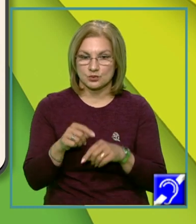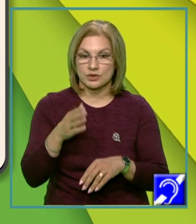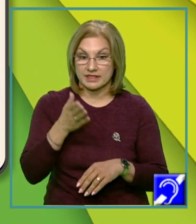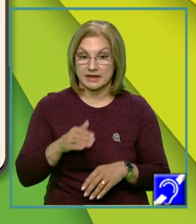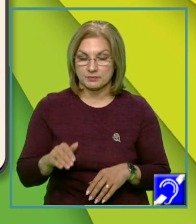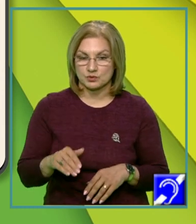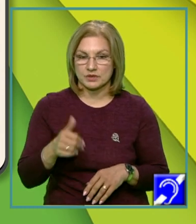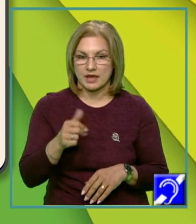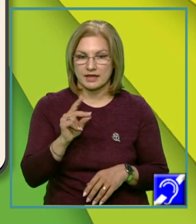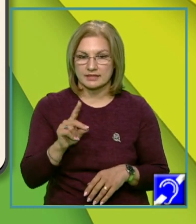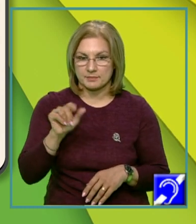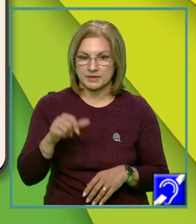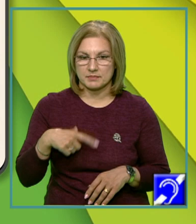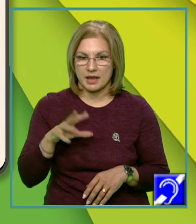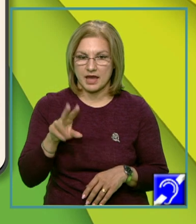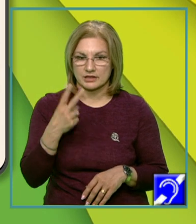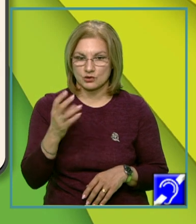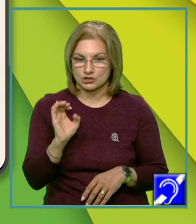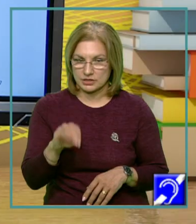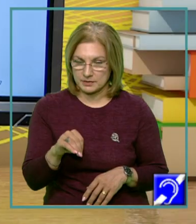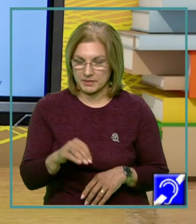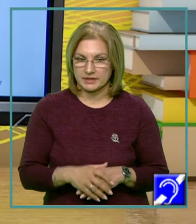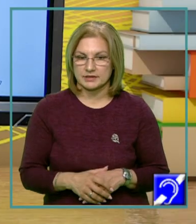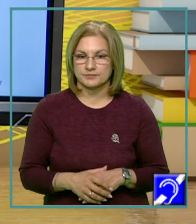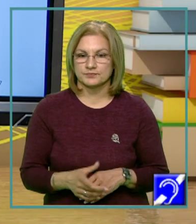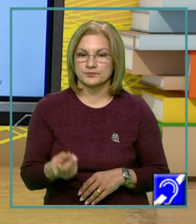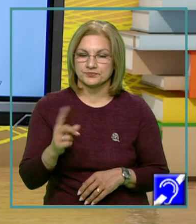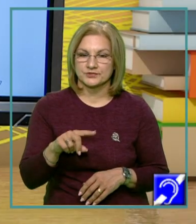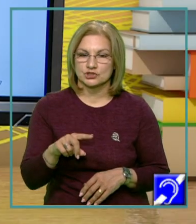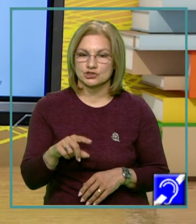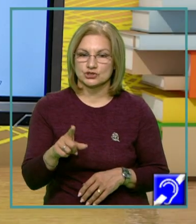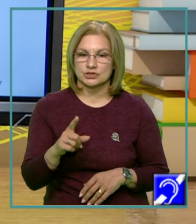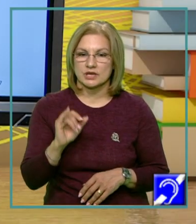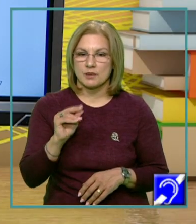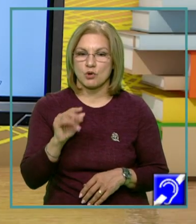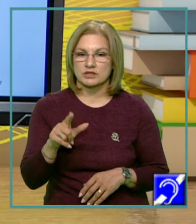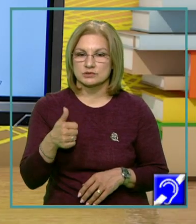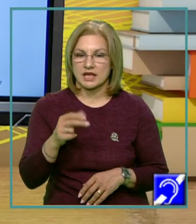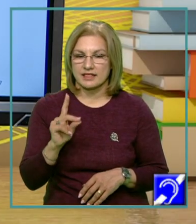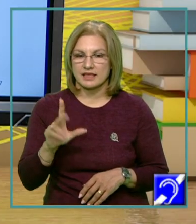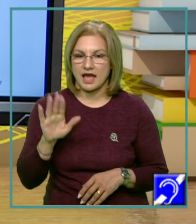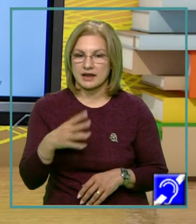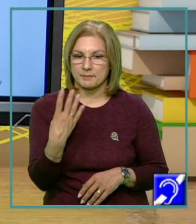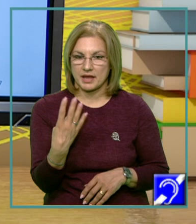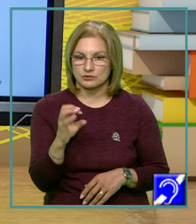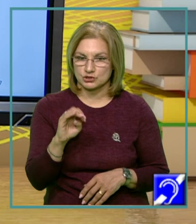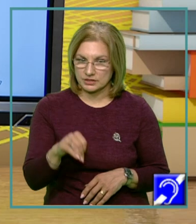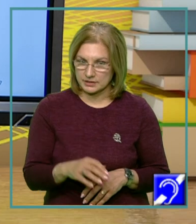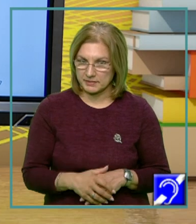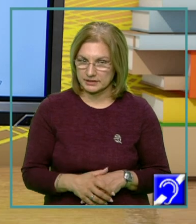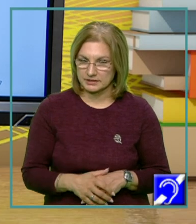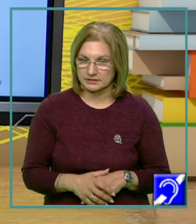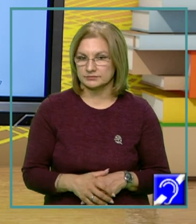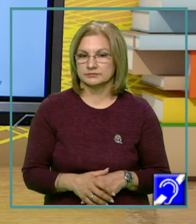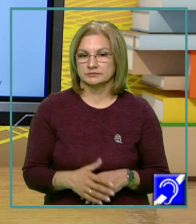ad prim are 2 cm iar ipotenuza ad are 4 cm